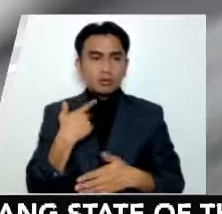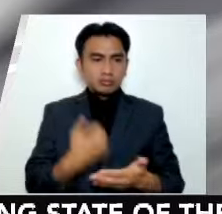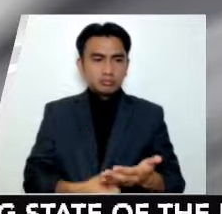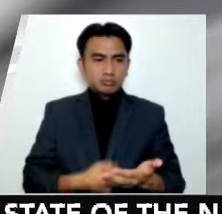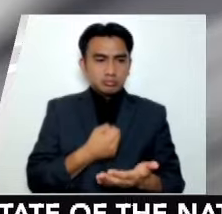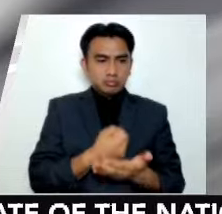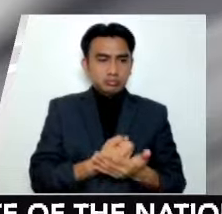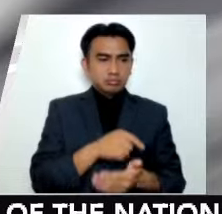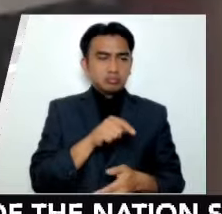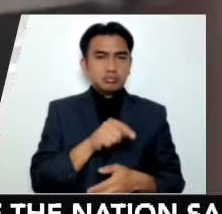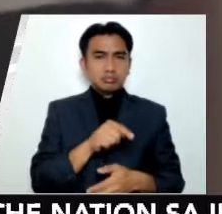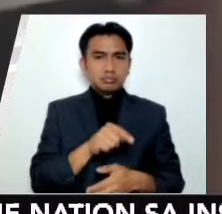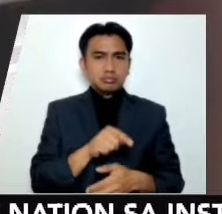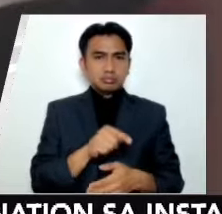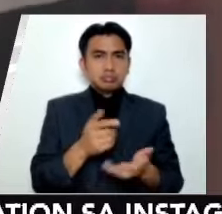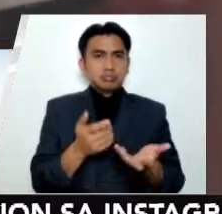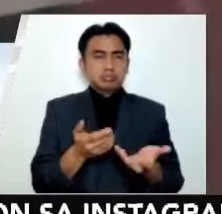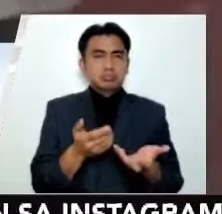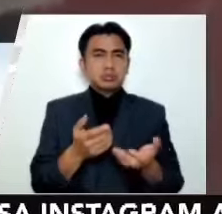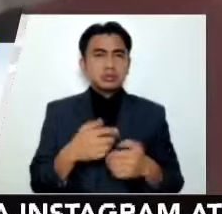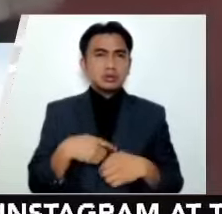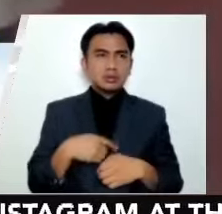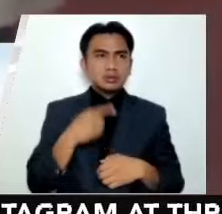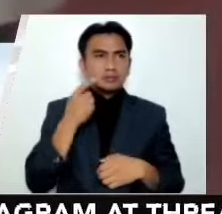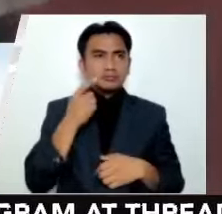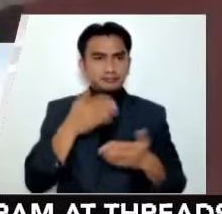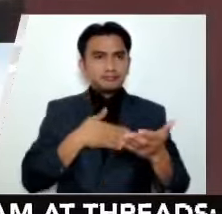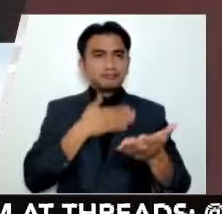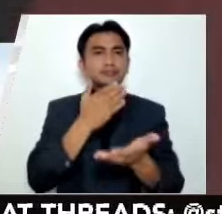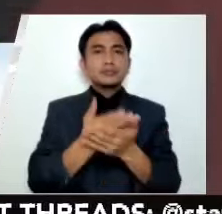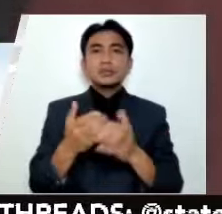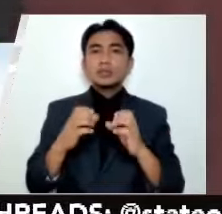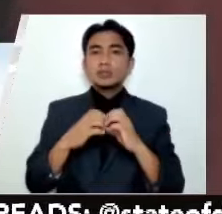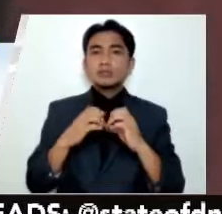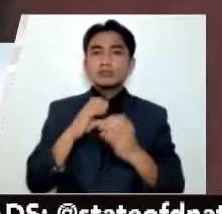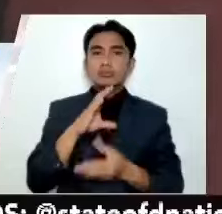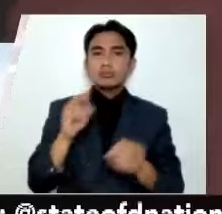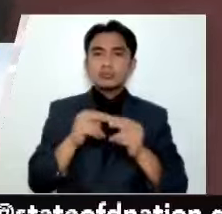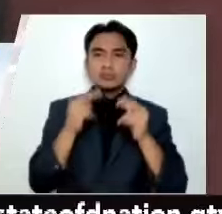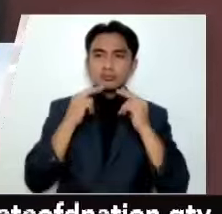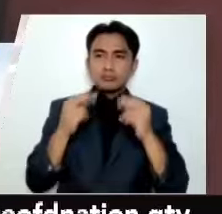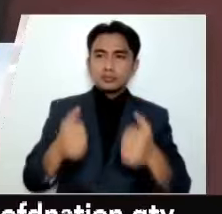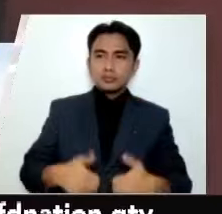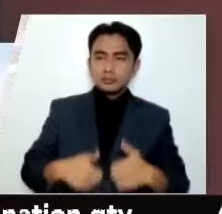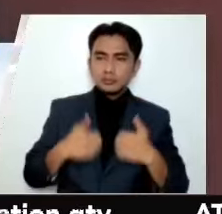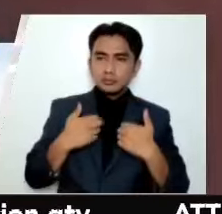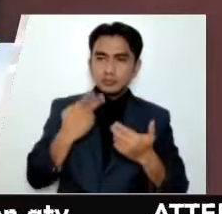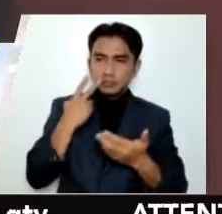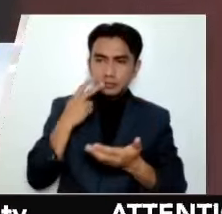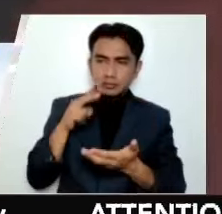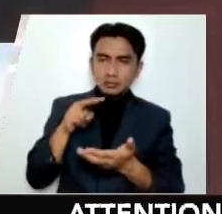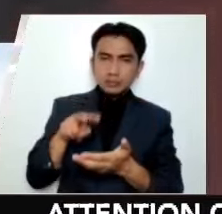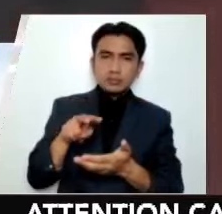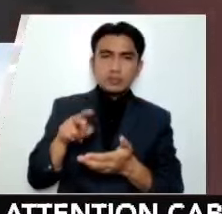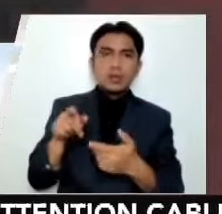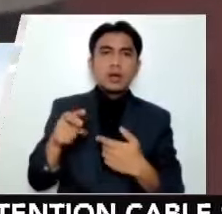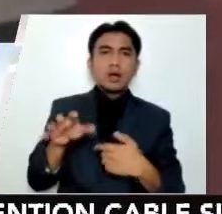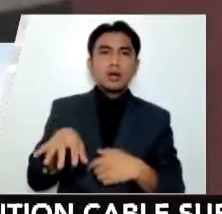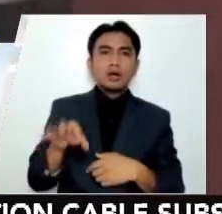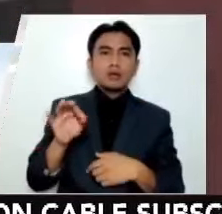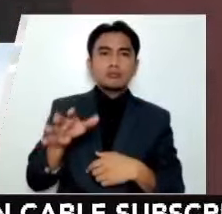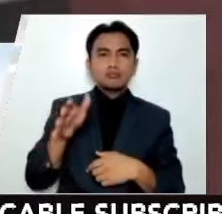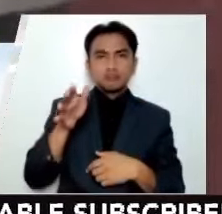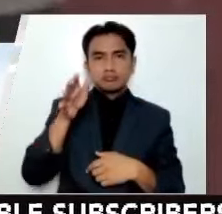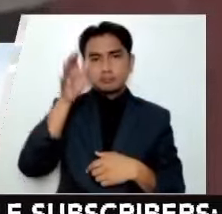Guo. Pinuntahan ng GMA Integrated News ang idineklarang address sa BAR ng tatay ni Mayor Guo at ni Lin.